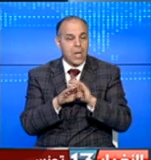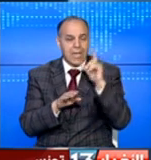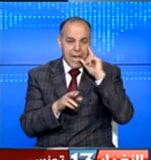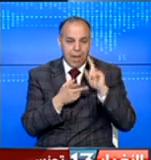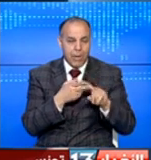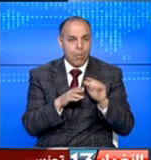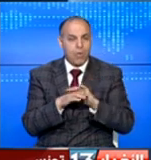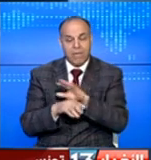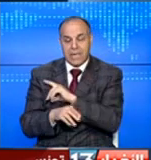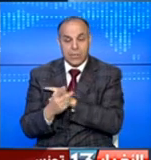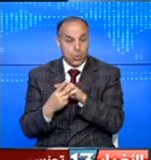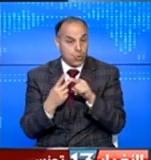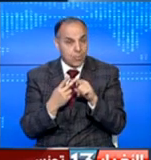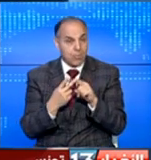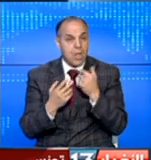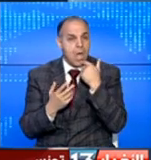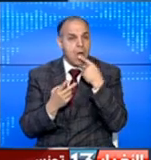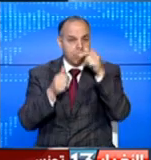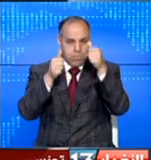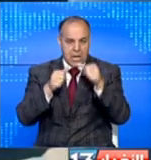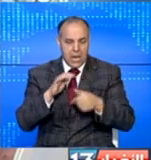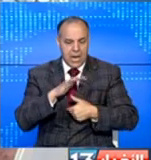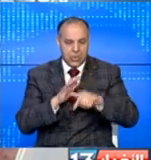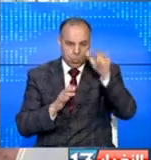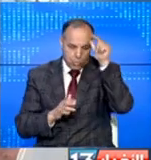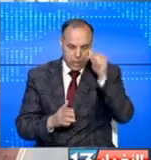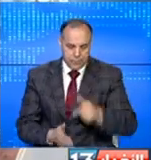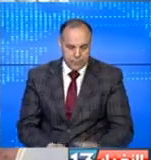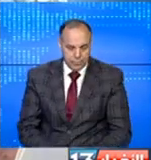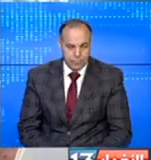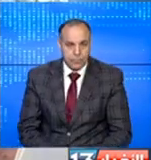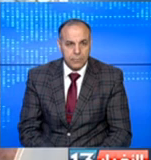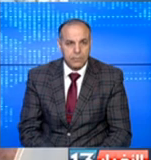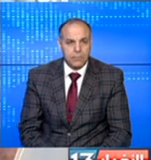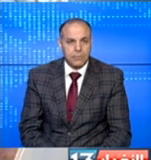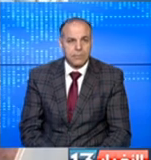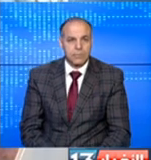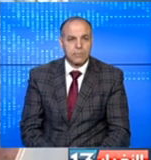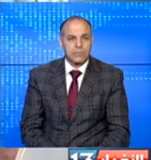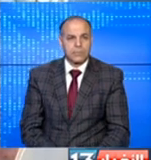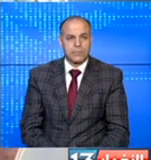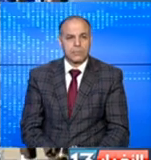الليبية والقضية الفلسطينية وفق بلاغ رئاسة الجمهورية.